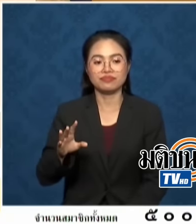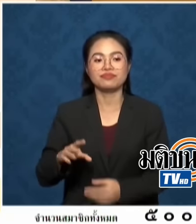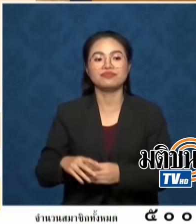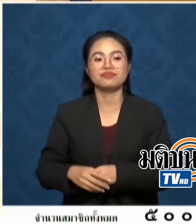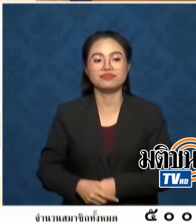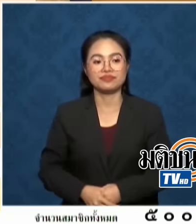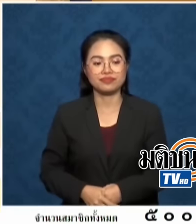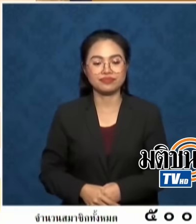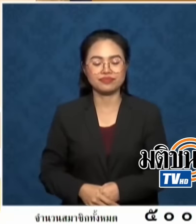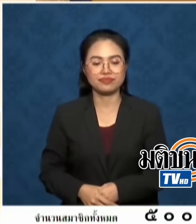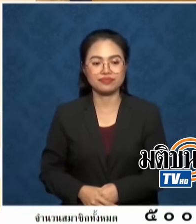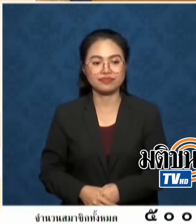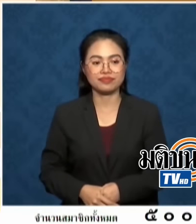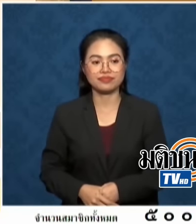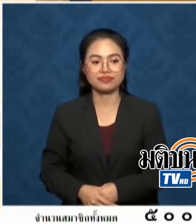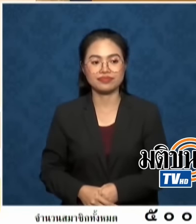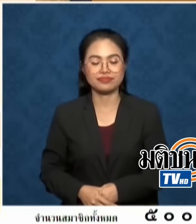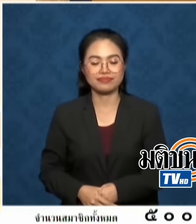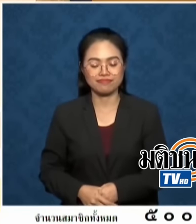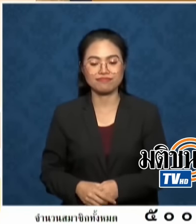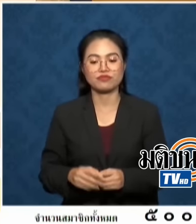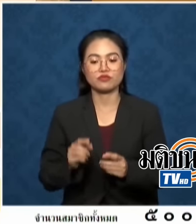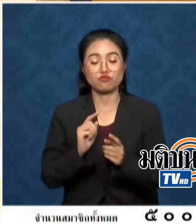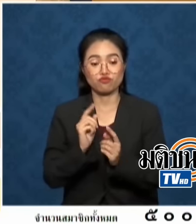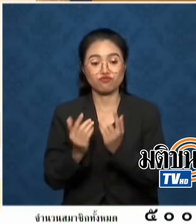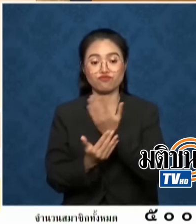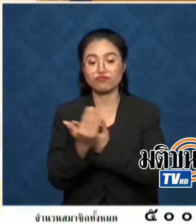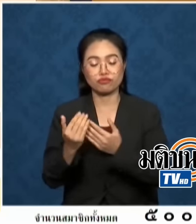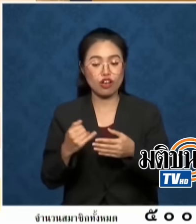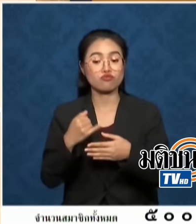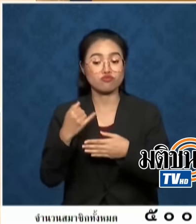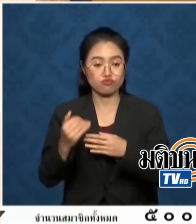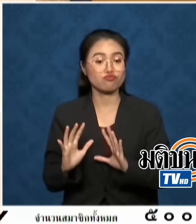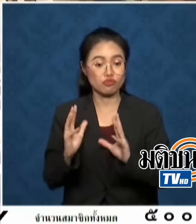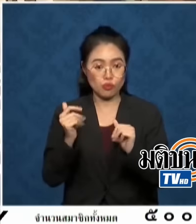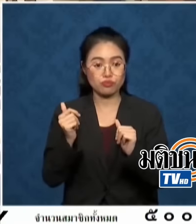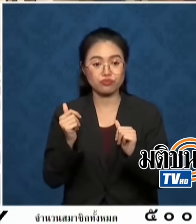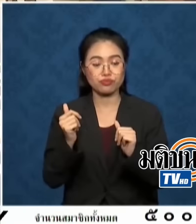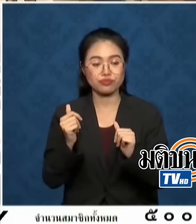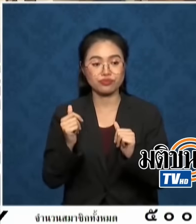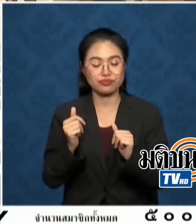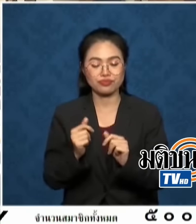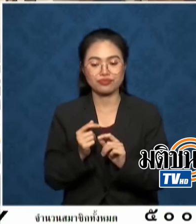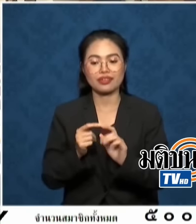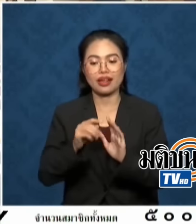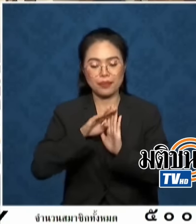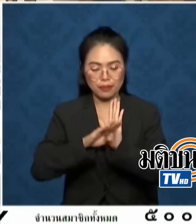ข ครับจะจบการพิจารณาแล้วนะครับเรียงตามลำ